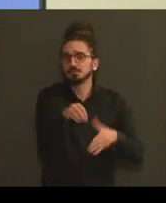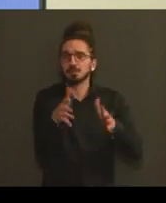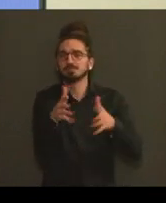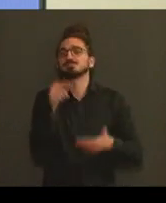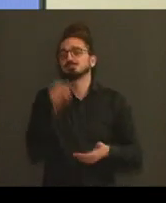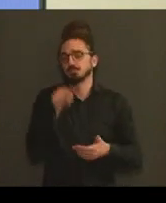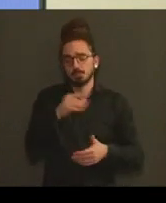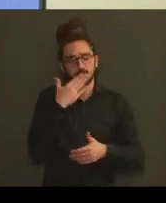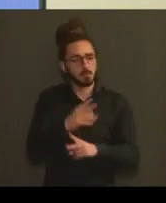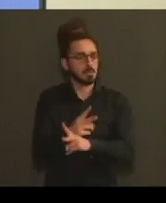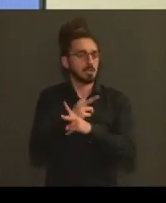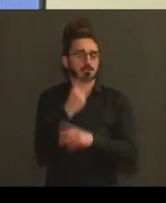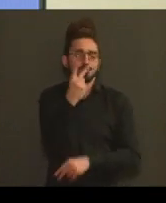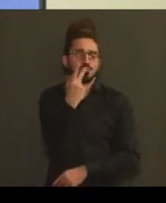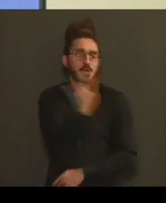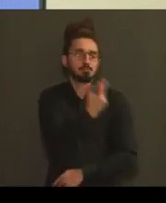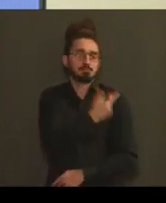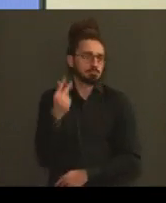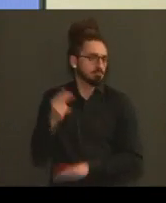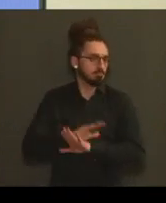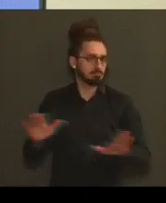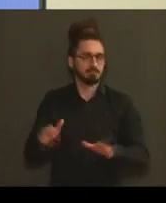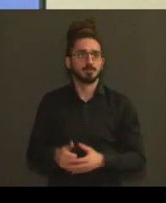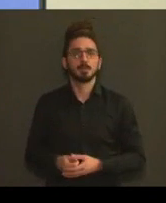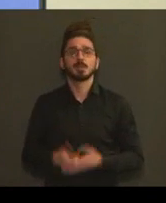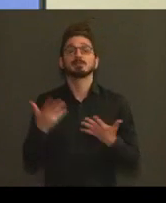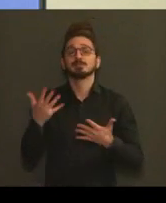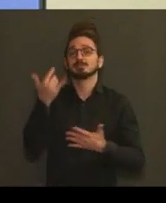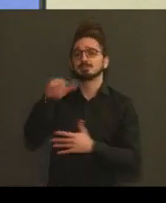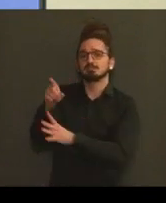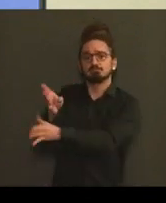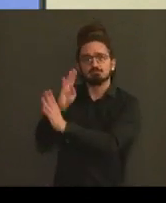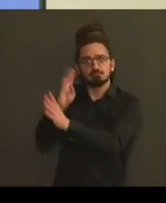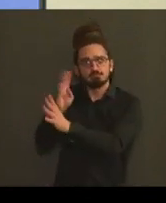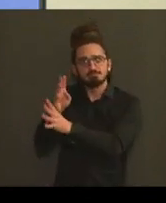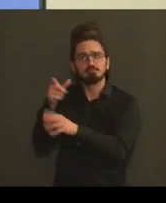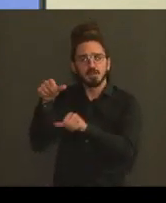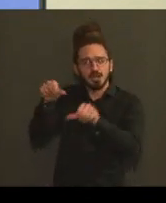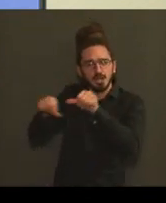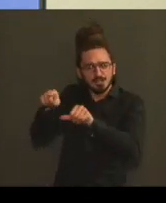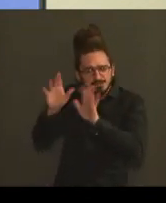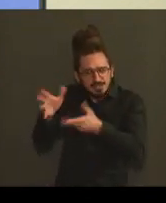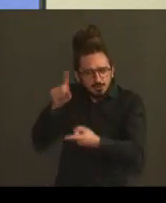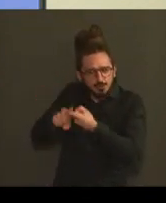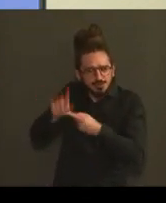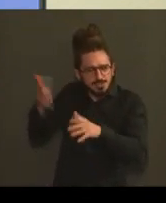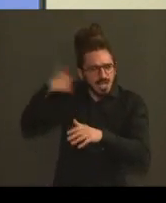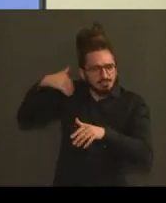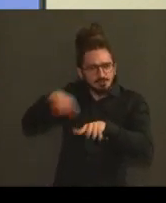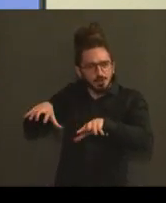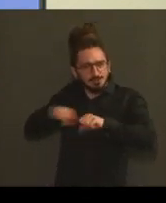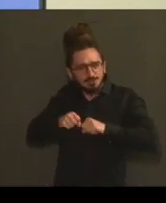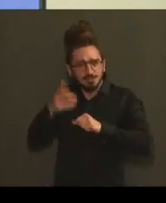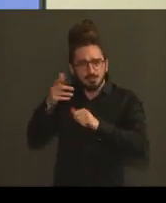qu'on a fait la maladie ou pas, qui est très difficile à appliquer dans une vaccination de masse, comme est la vaccination actuelle